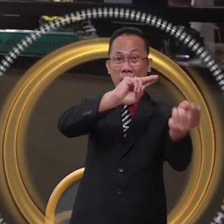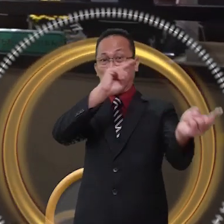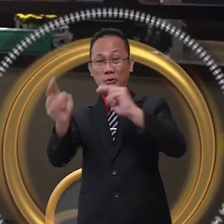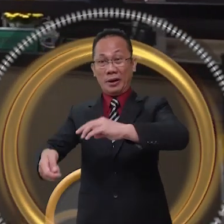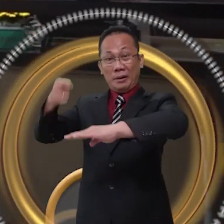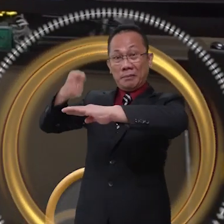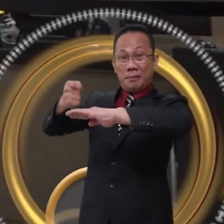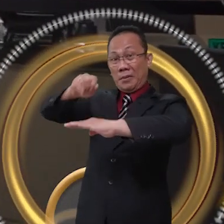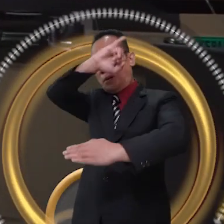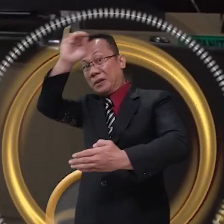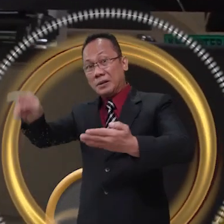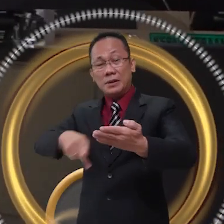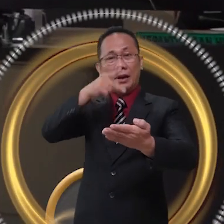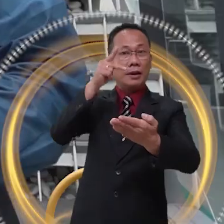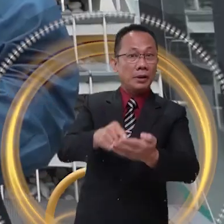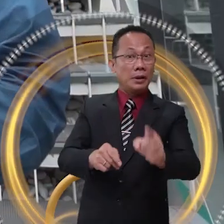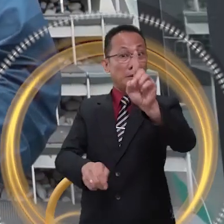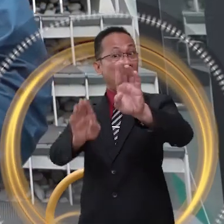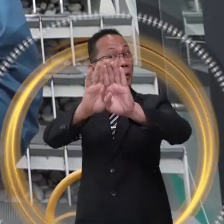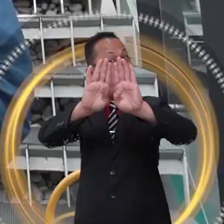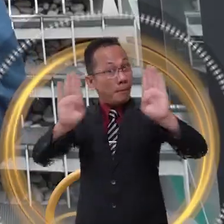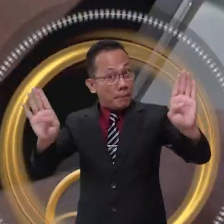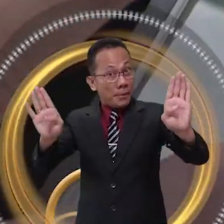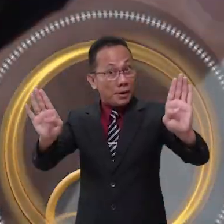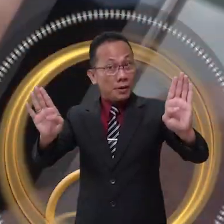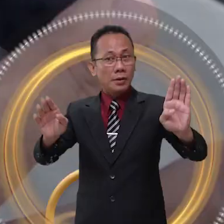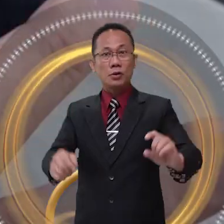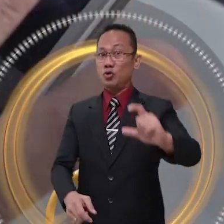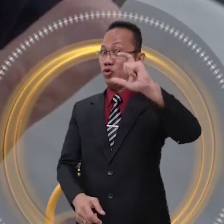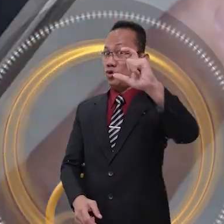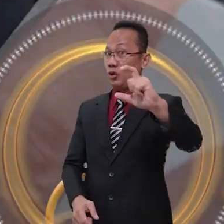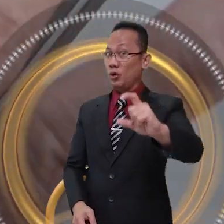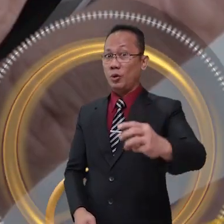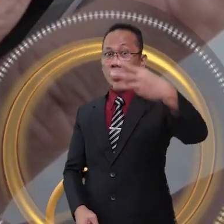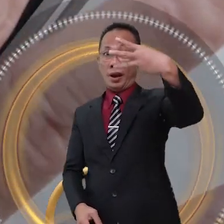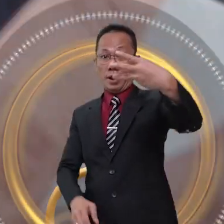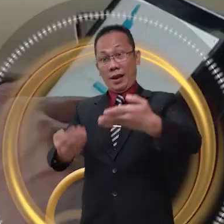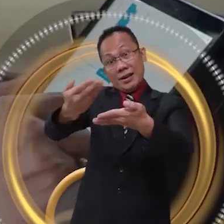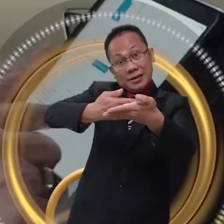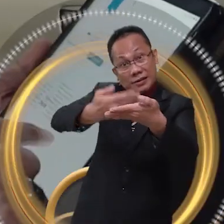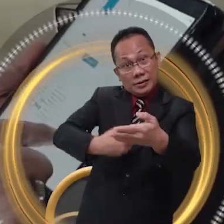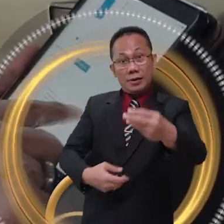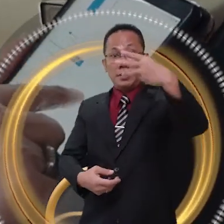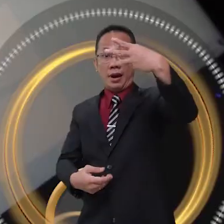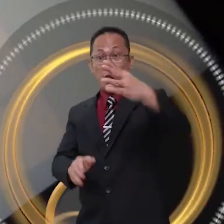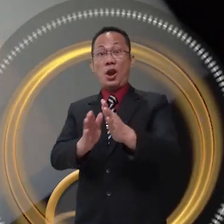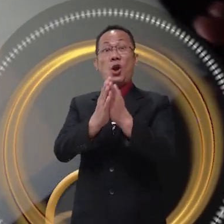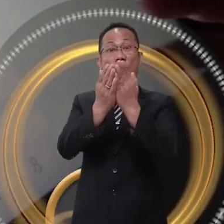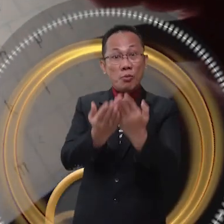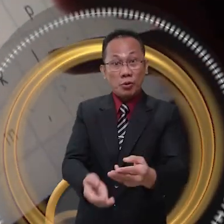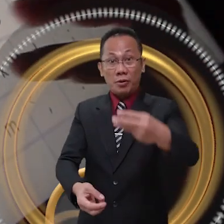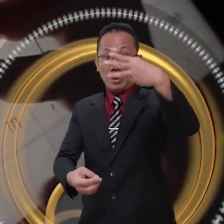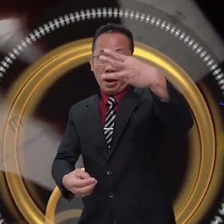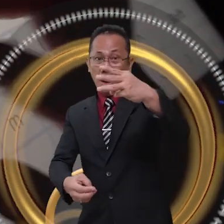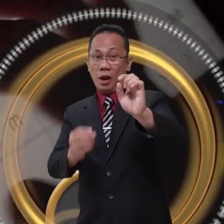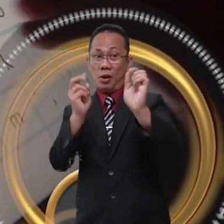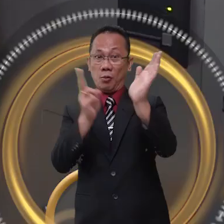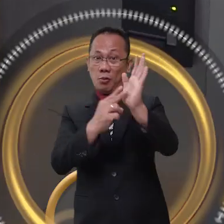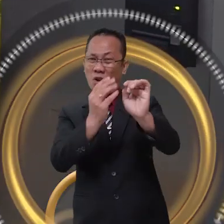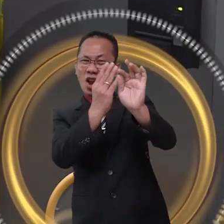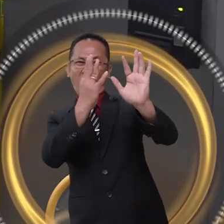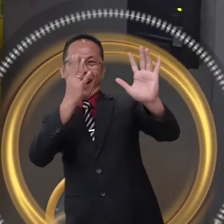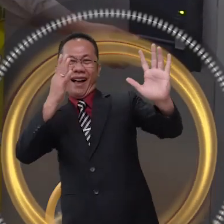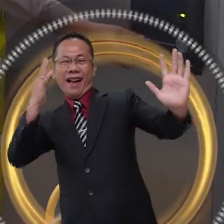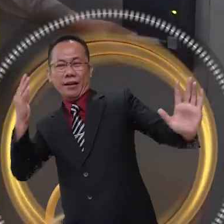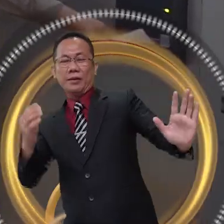Inovasi-inovasi pada pelayanan terpadu satu pintu Pengadilan Negeri Jakarta Pusat berupa pelayanan e-surat, buku tamu elektronik,